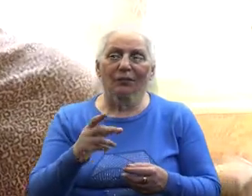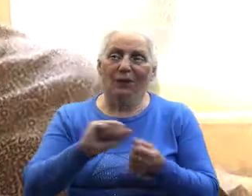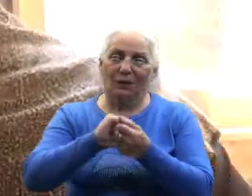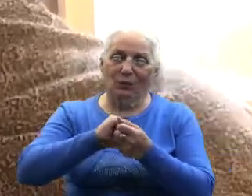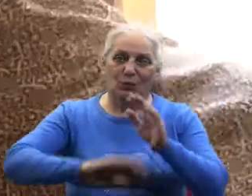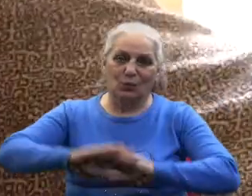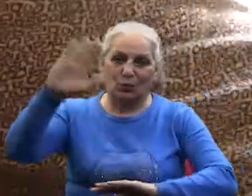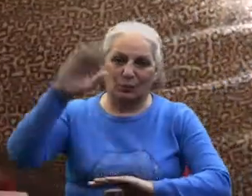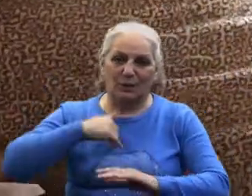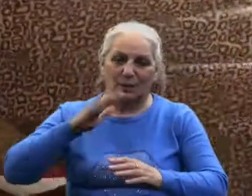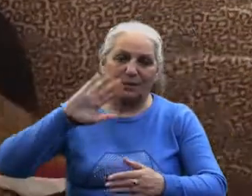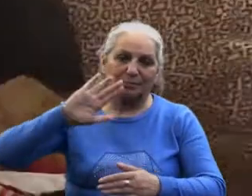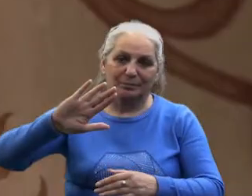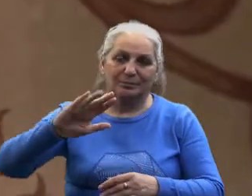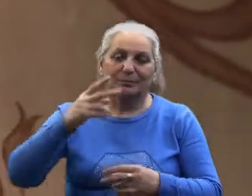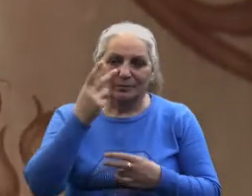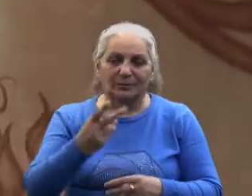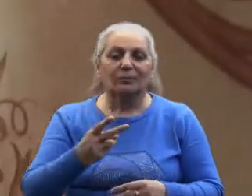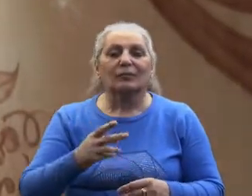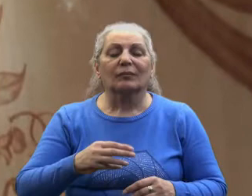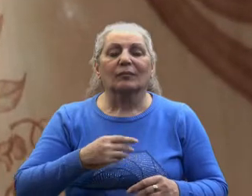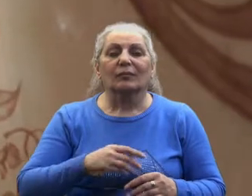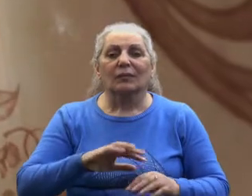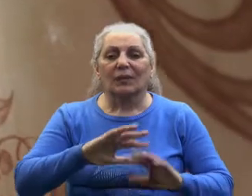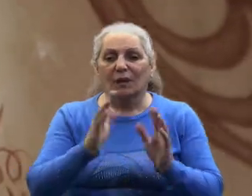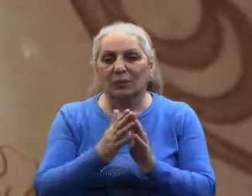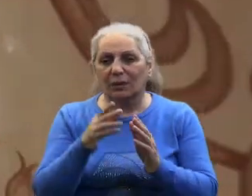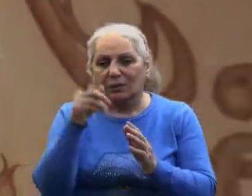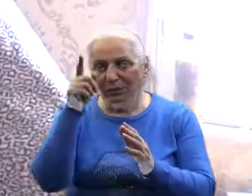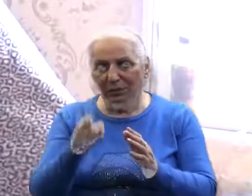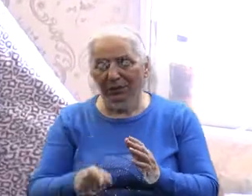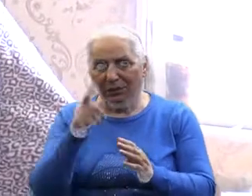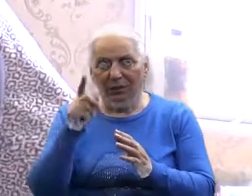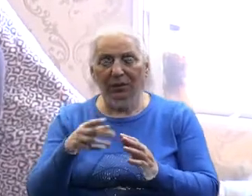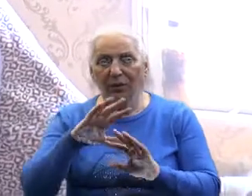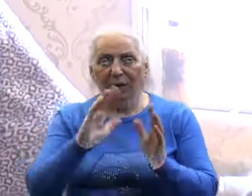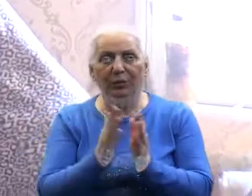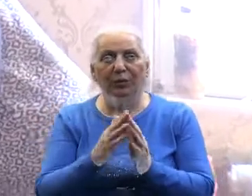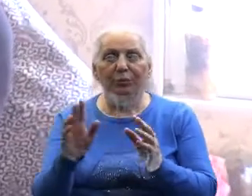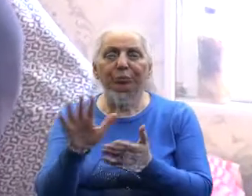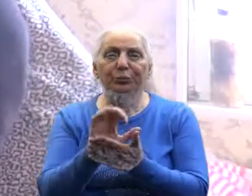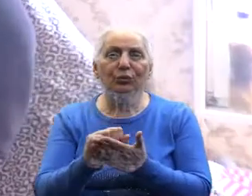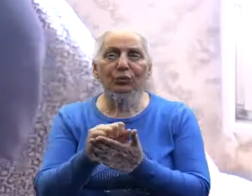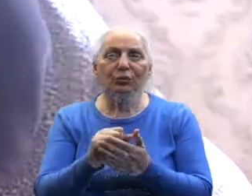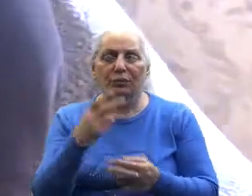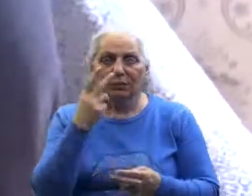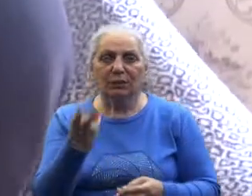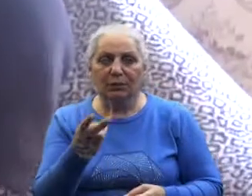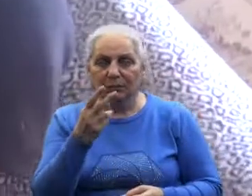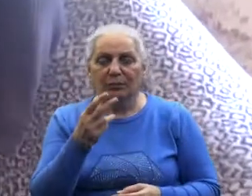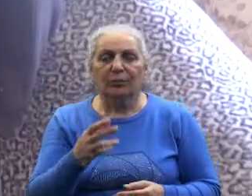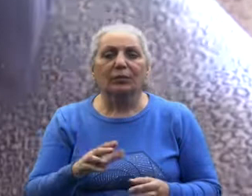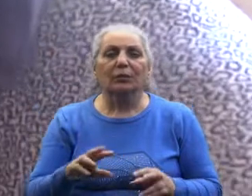ենք կպցրի, տեն մեզ արանքները այդի են սաղ պուլա կալիս, ես արանքները արդեն քանի կնմատ եմ ես,